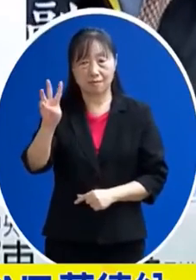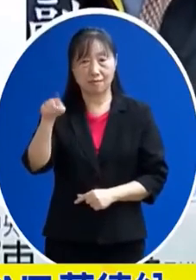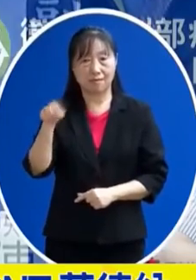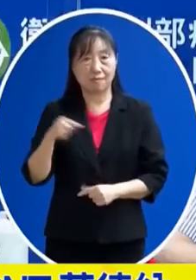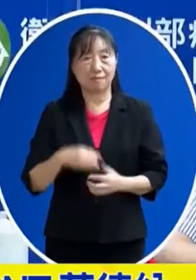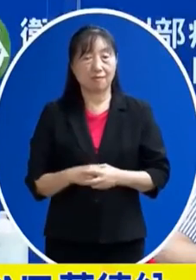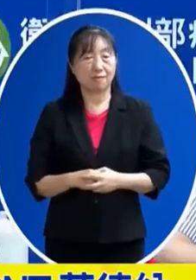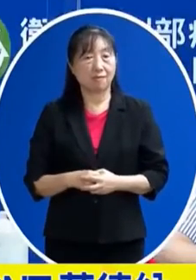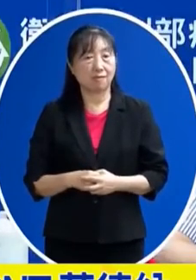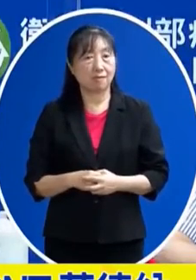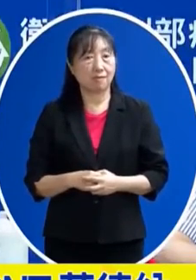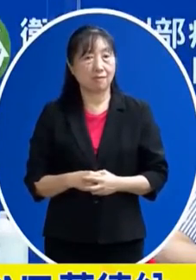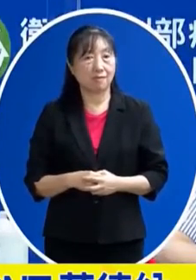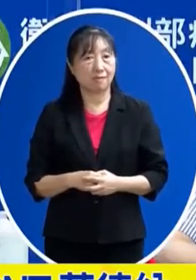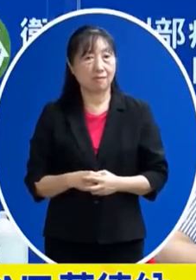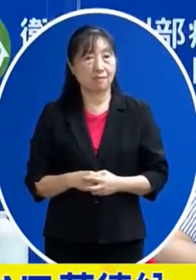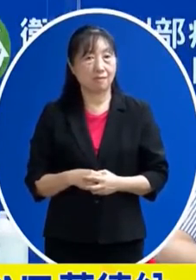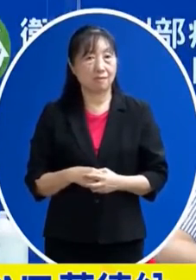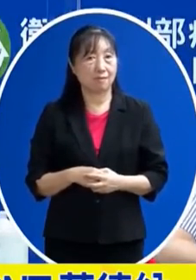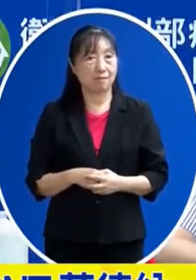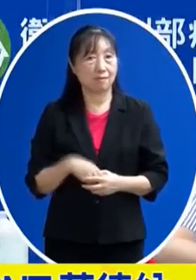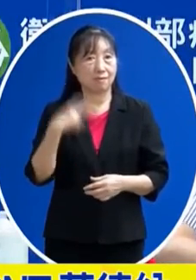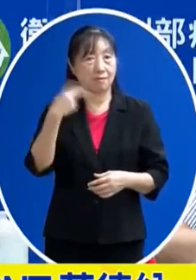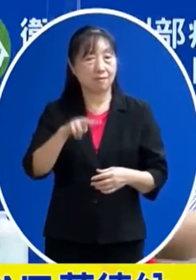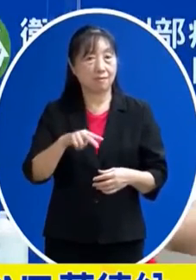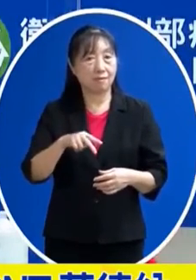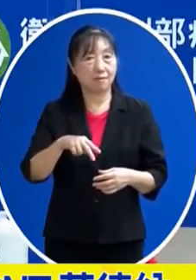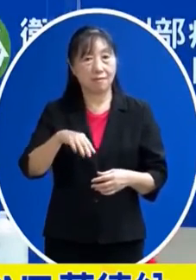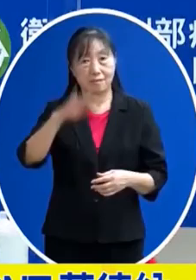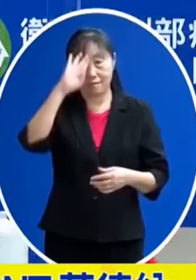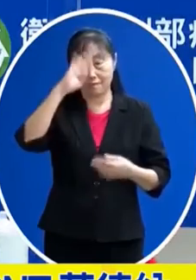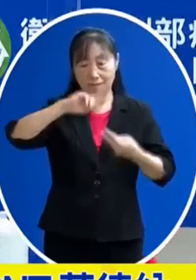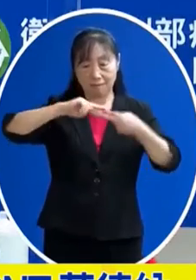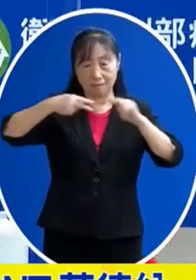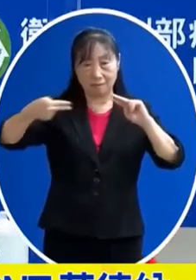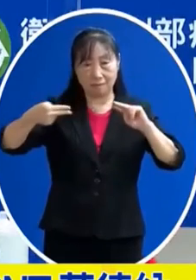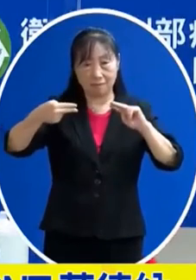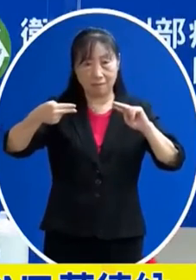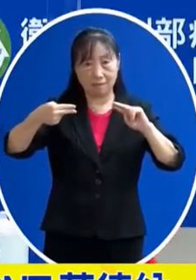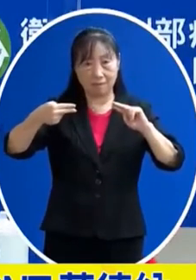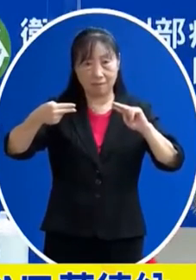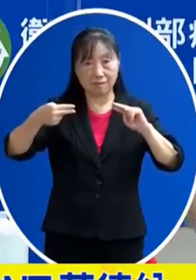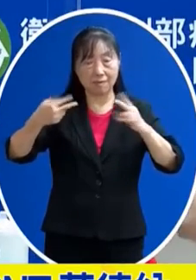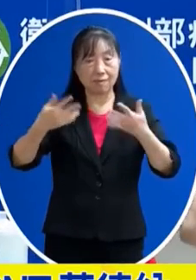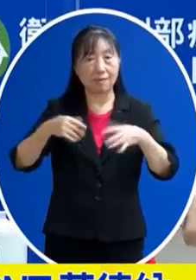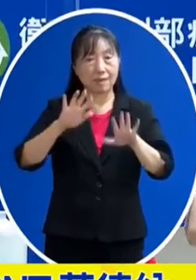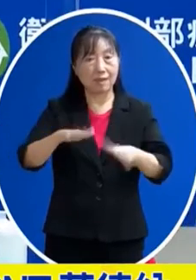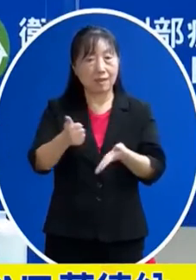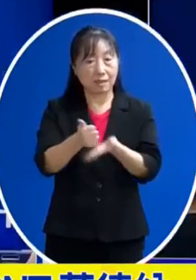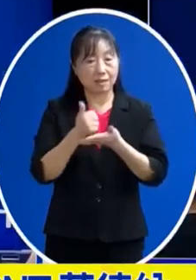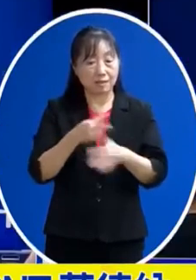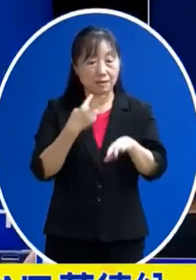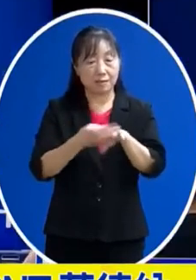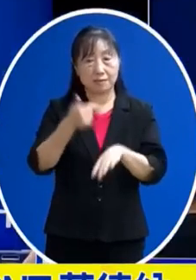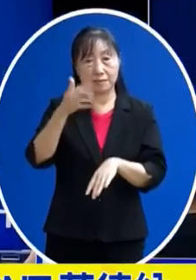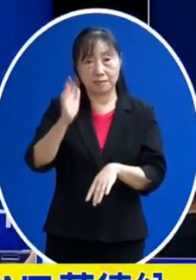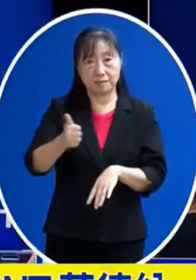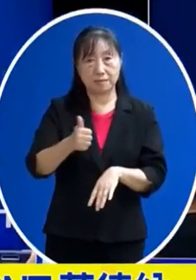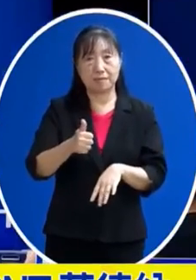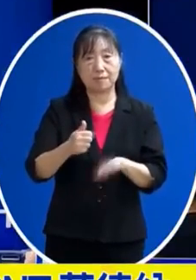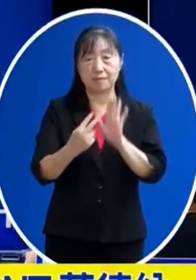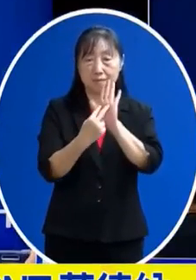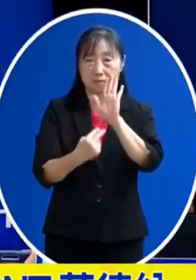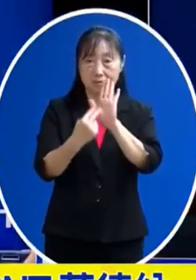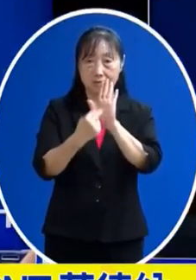63位。另外有关于这个定序的部分，那我请罗副来跟大家说明一